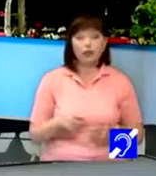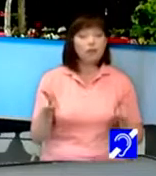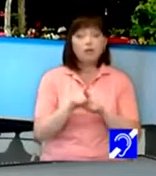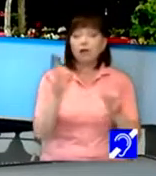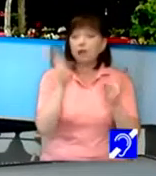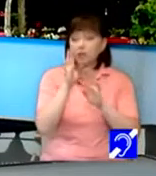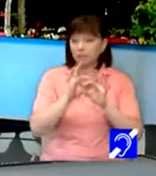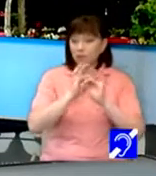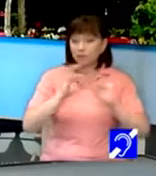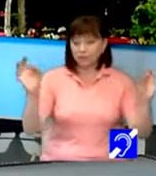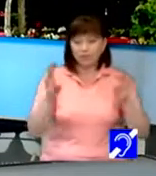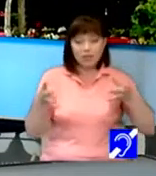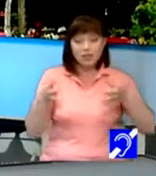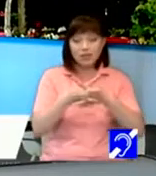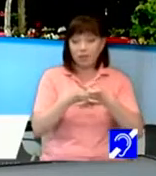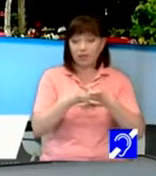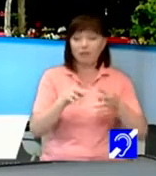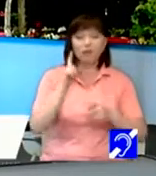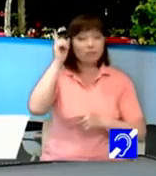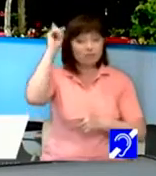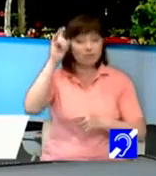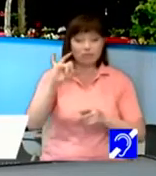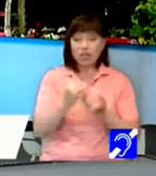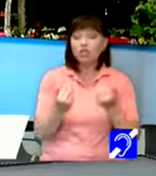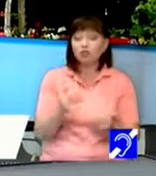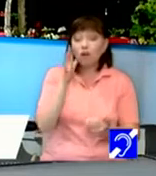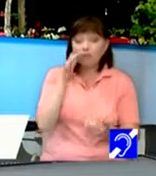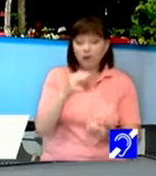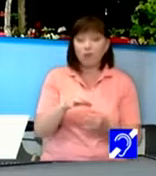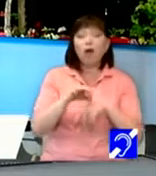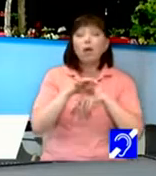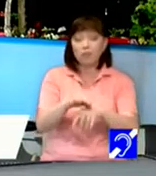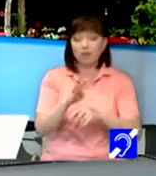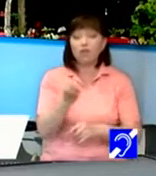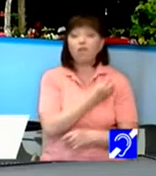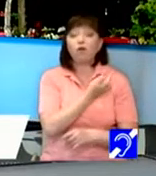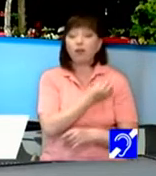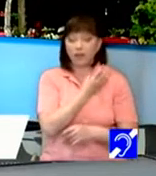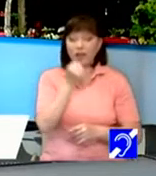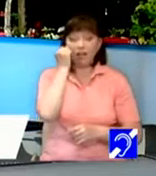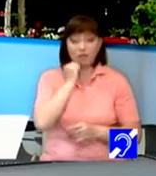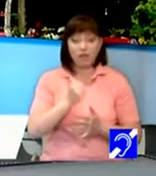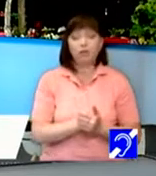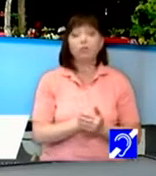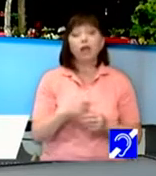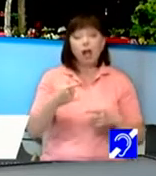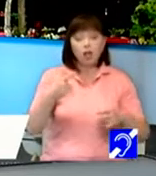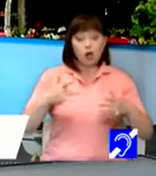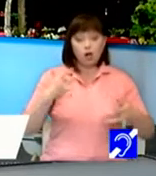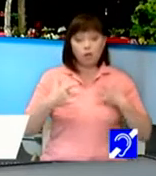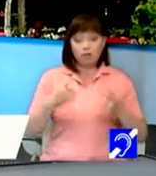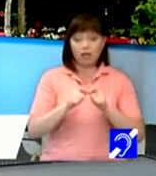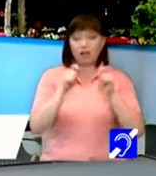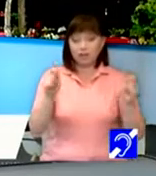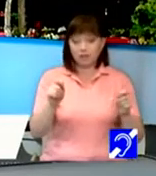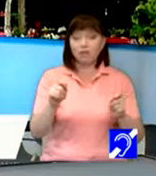Atmosfera rustică s-a împletit cu cea clasică la festivalul Descoperă organizat la Rezervația Cultural-Naturală Orheiul Vechi. Concertul de